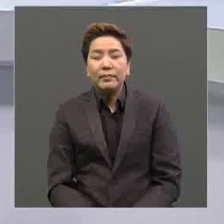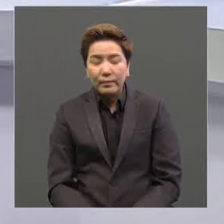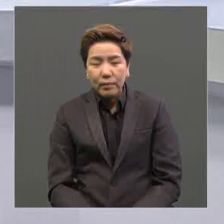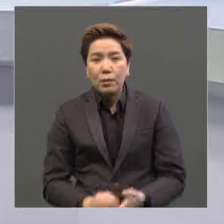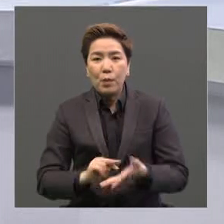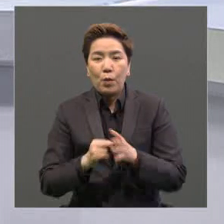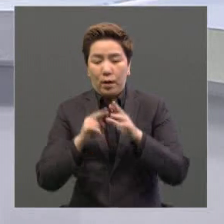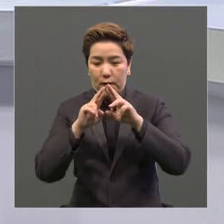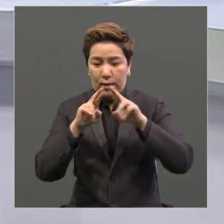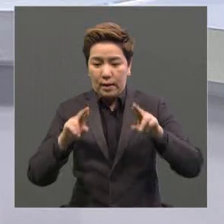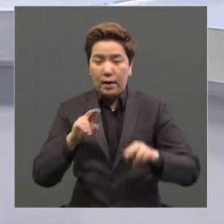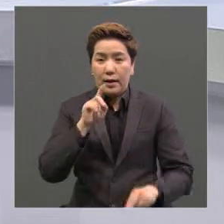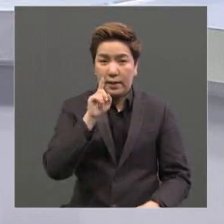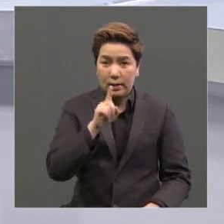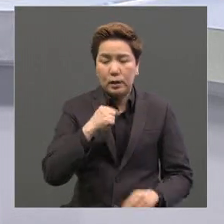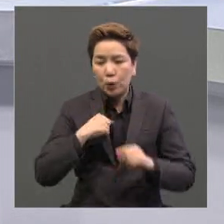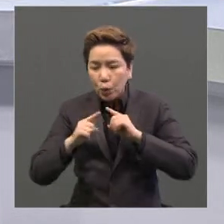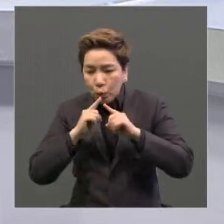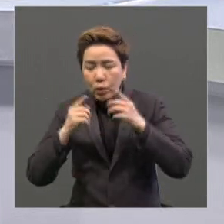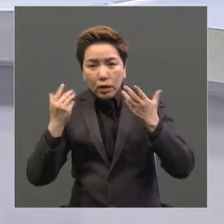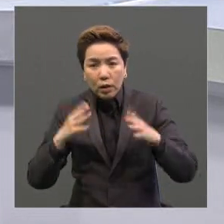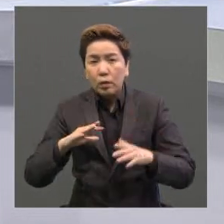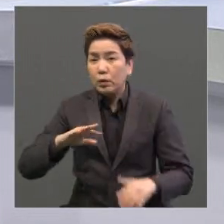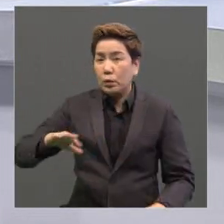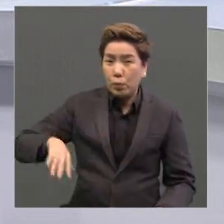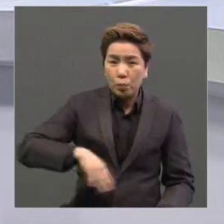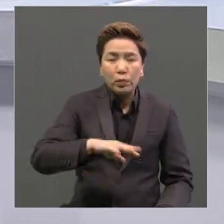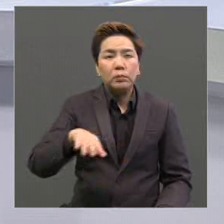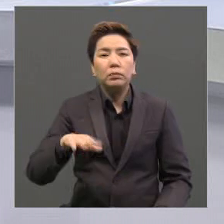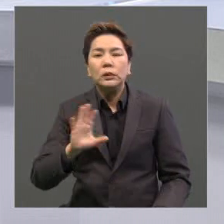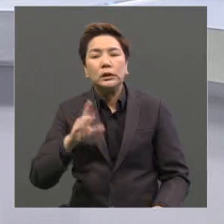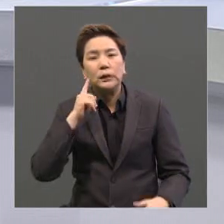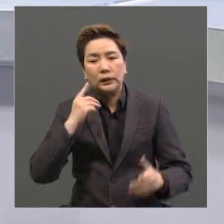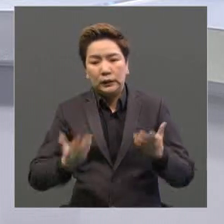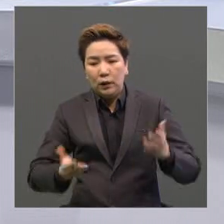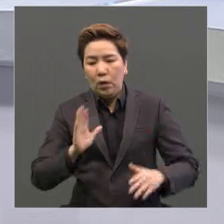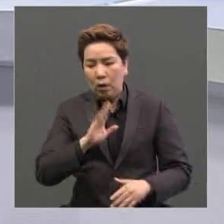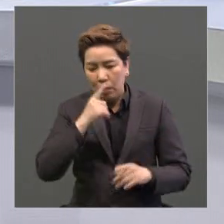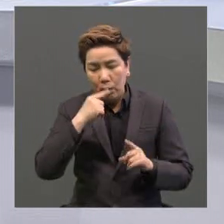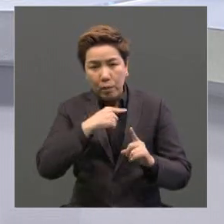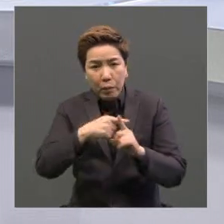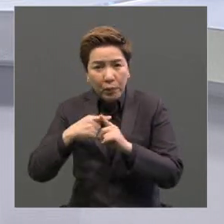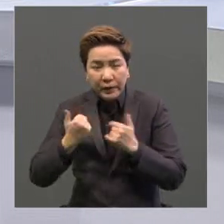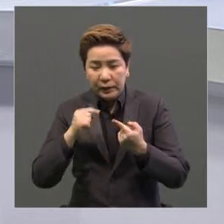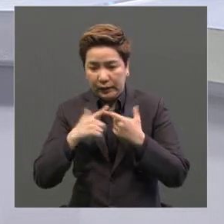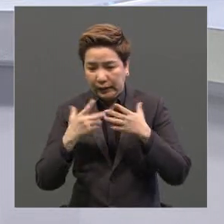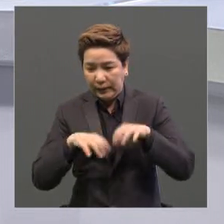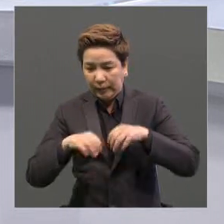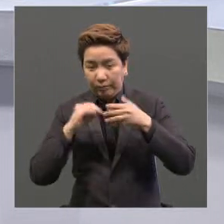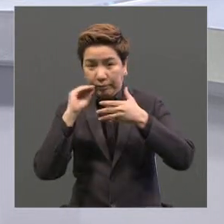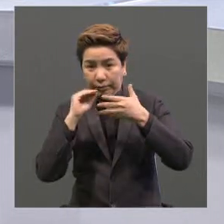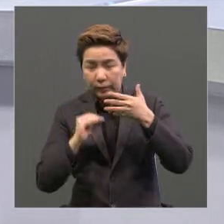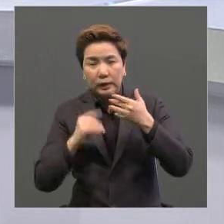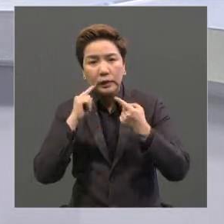นะคะเป็นหนึ่งร้านที่เขาก็วันนี้เราไปพูดคุยมาคือก็ไม่ใช่ทั้งหมดใช่ไหมคะแล้วมันก็ขึ้นอยู่กับหลากหลายองค์ประกอบเอาเป็นว่าอันดับที่ออกม